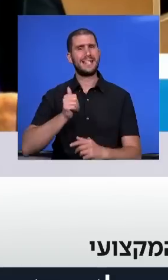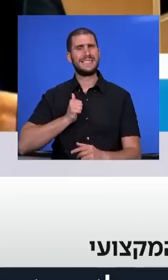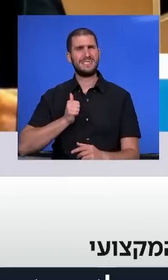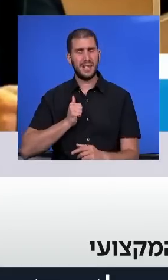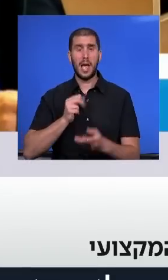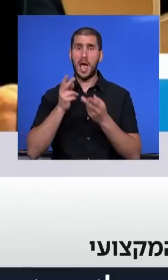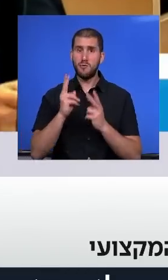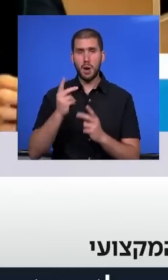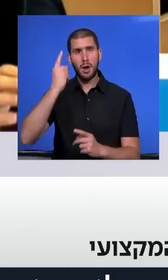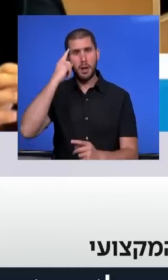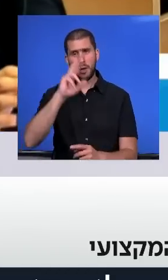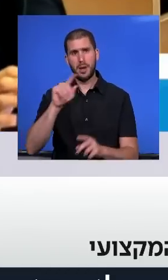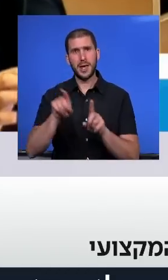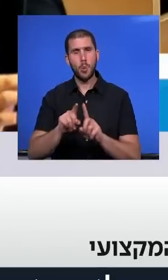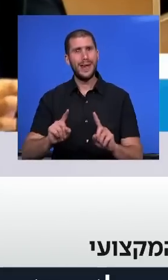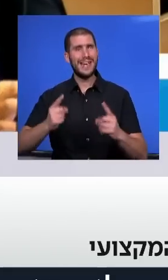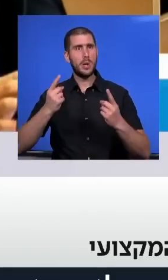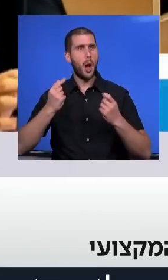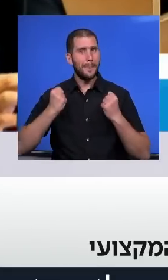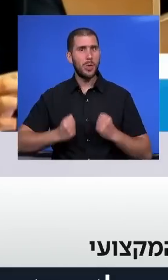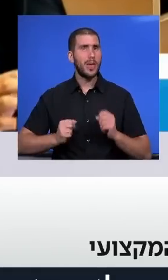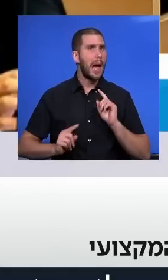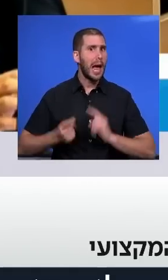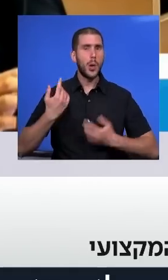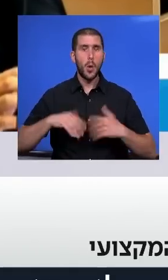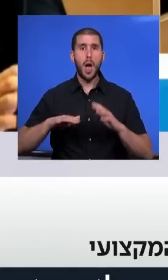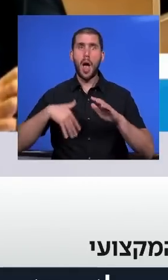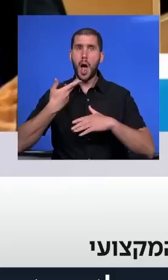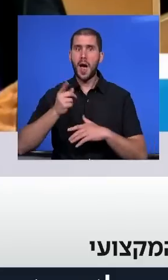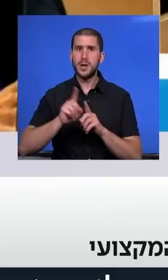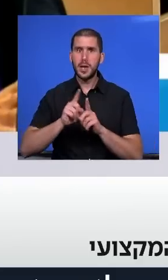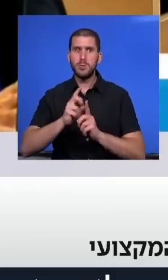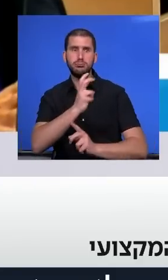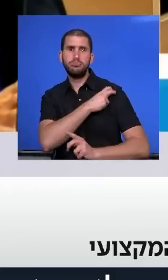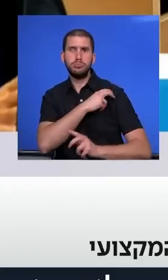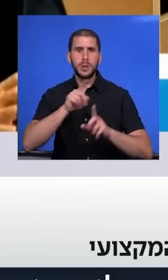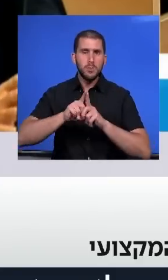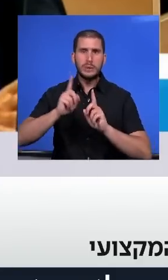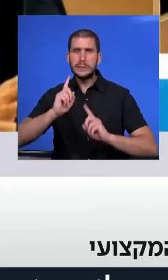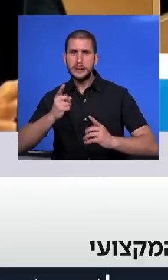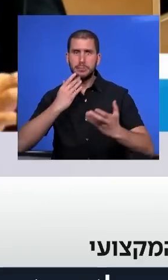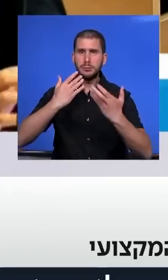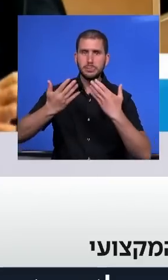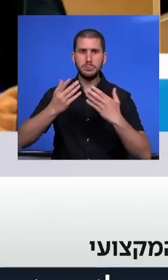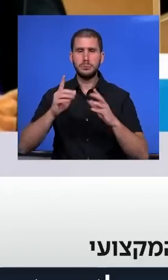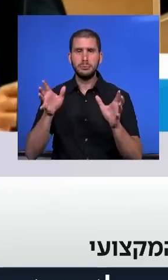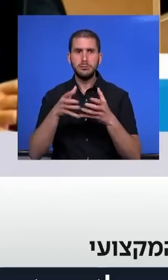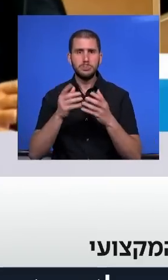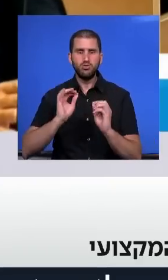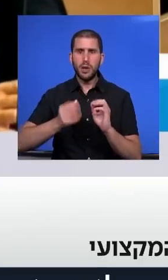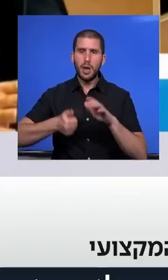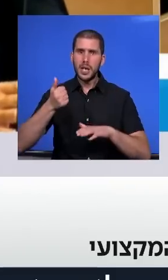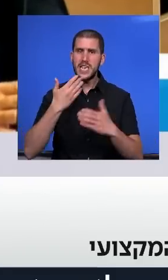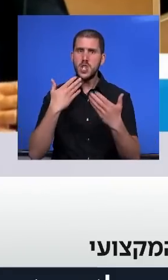אפשר לדמות את זה לאירוע ביטחוני חריג, שאחריו הדרגים הפיקודיים הבכירים לא מכונסים כדי לנהל